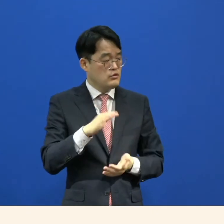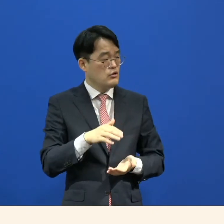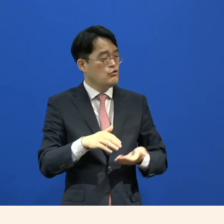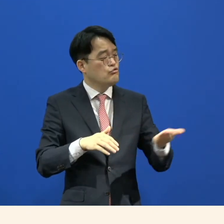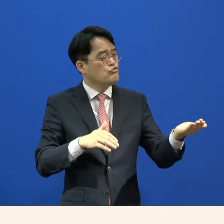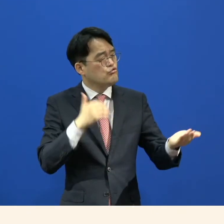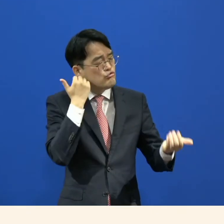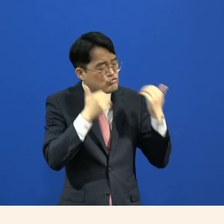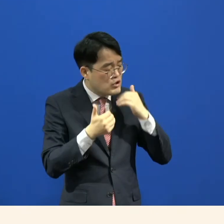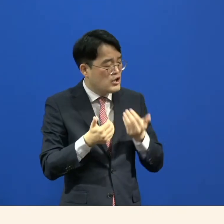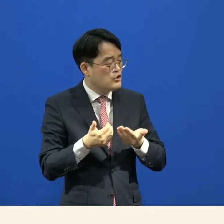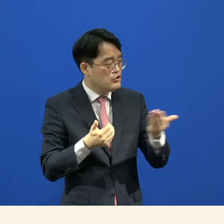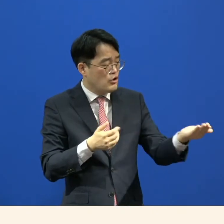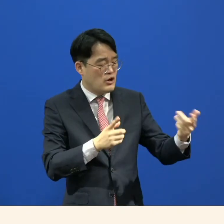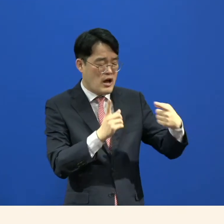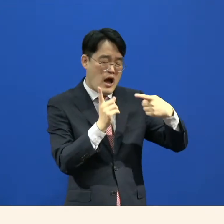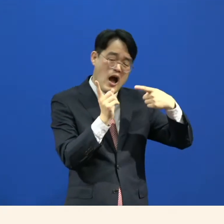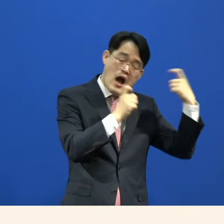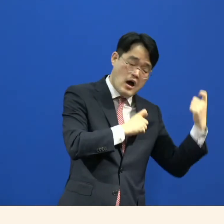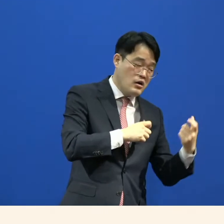그랬어요.